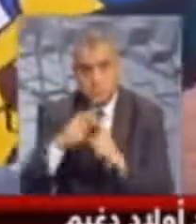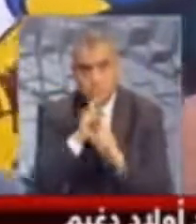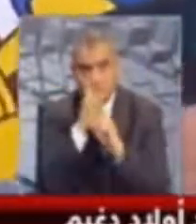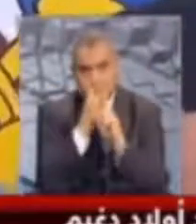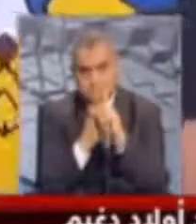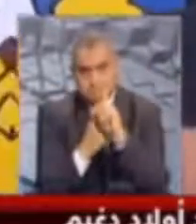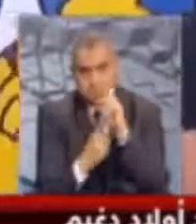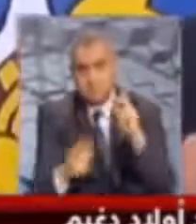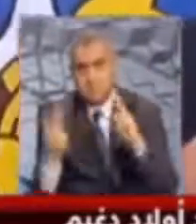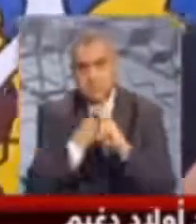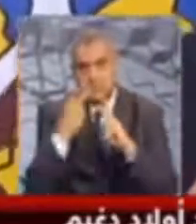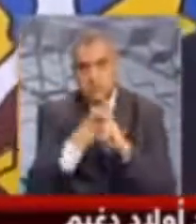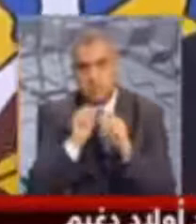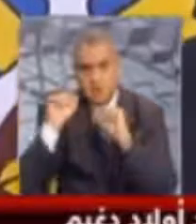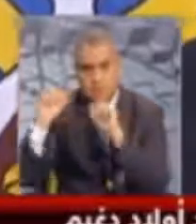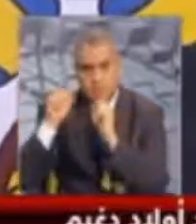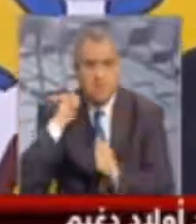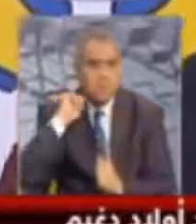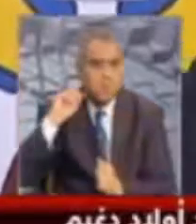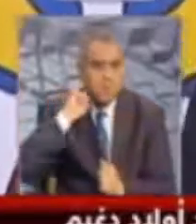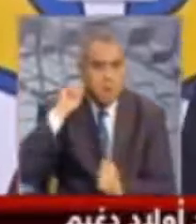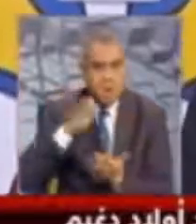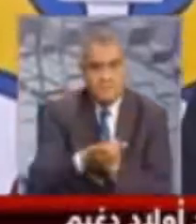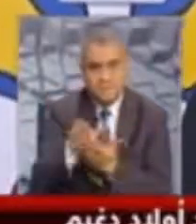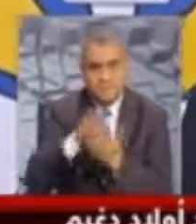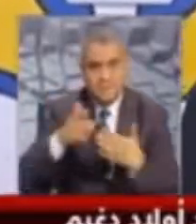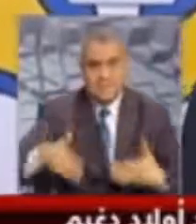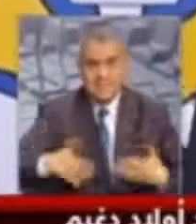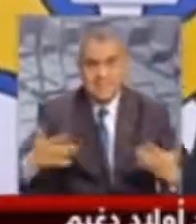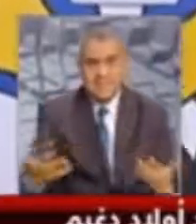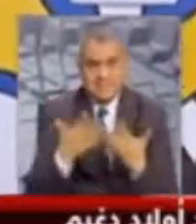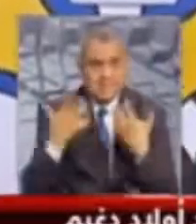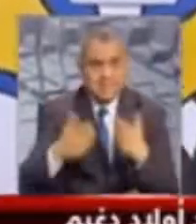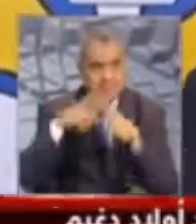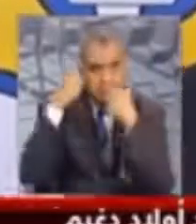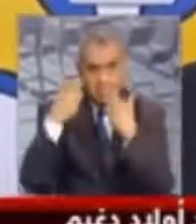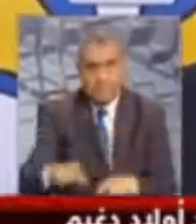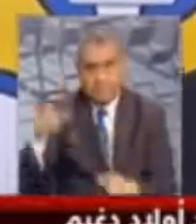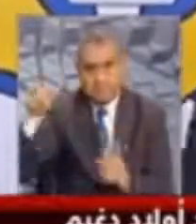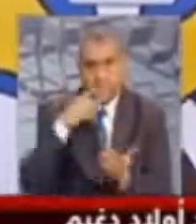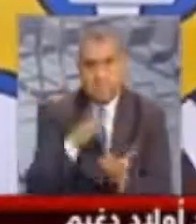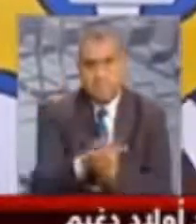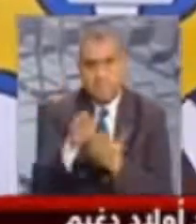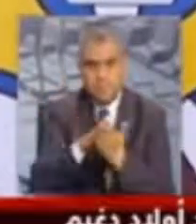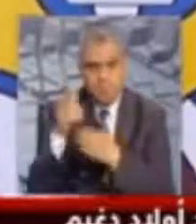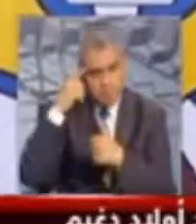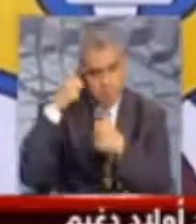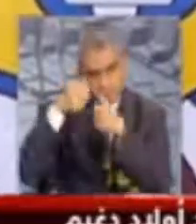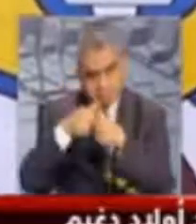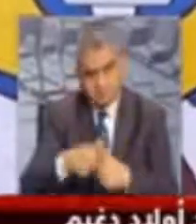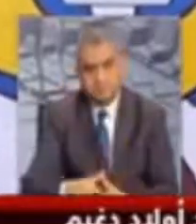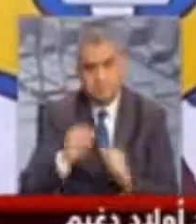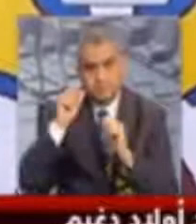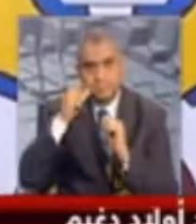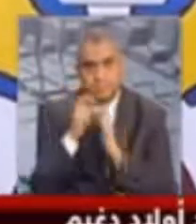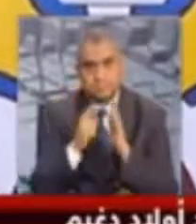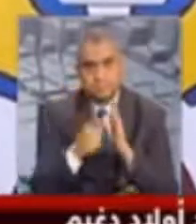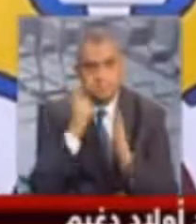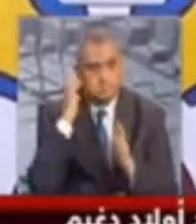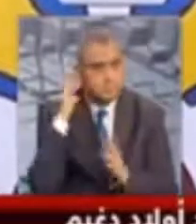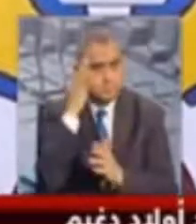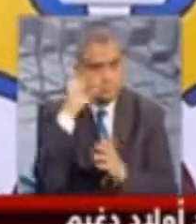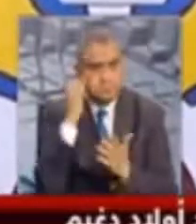وكل المواطنين في محافظة مطروح بالعيد القومي للمحافظة في هذه الذكرى العزيزة التي سجلت